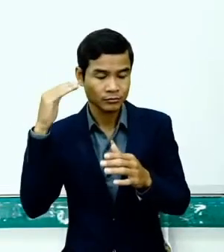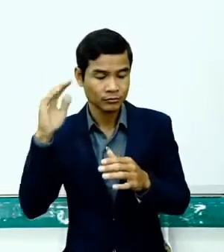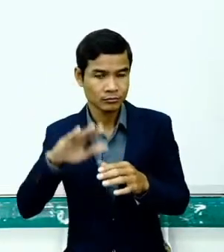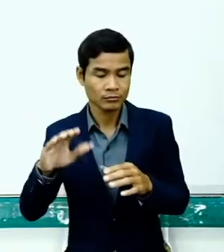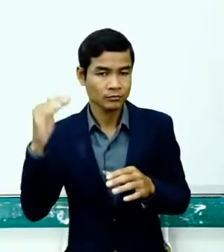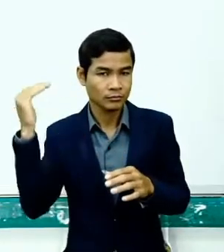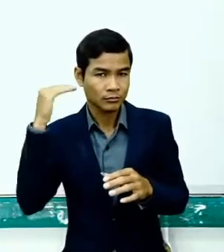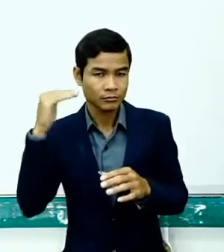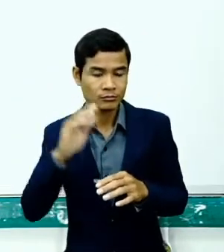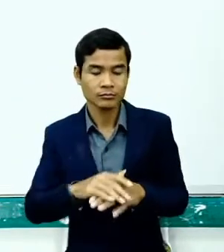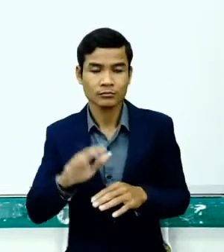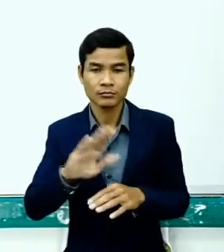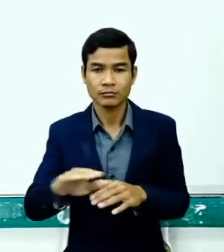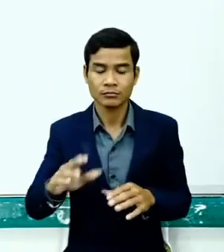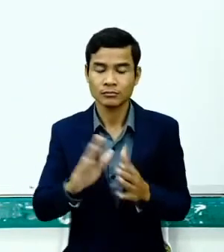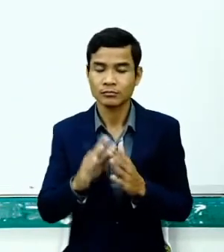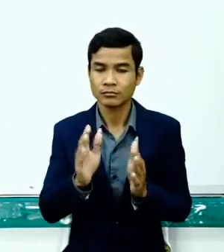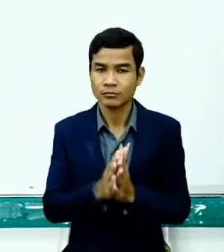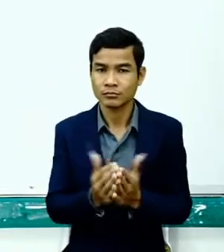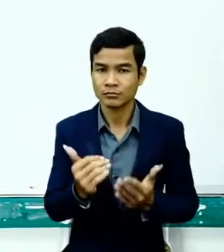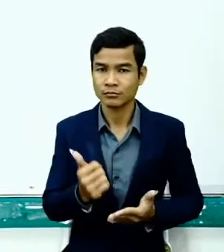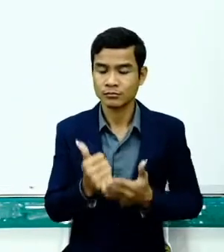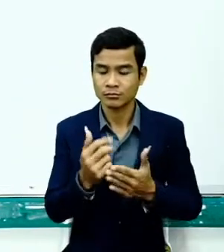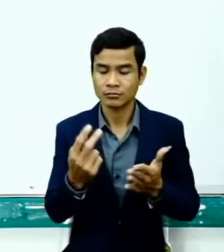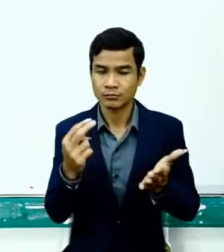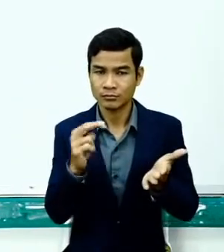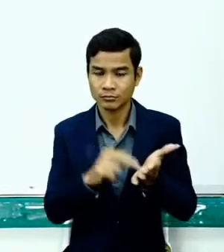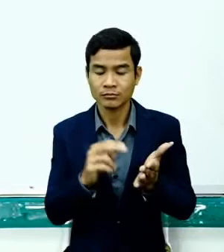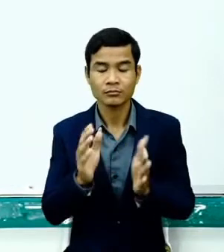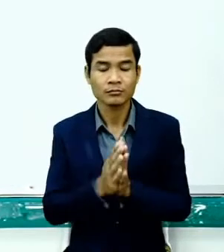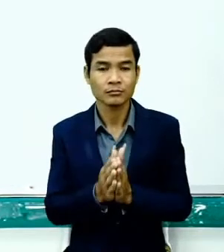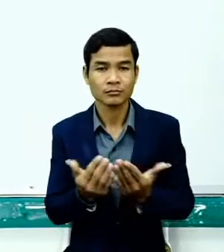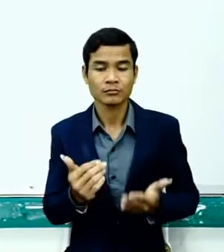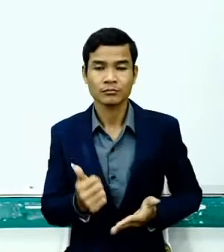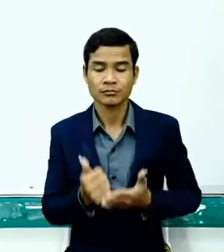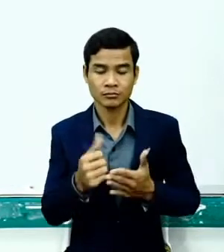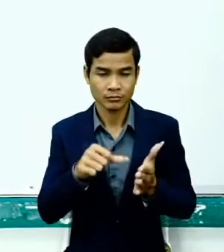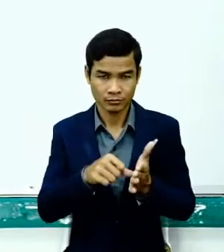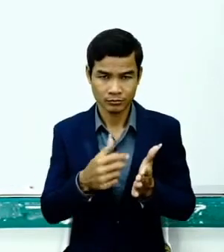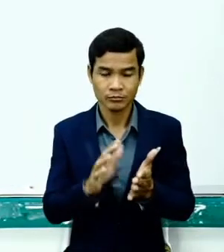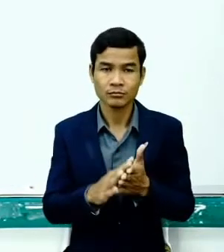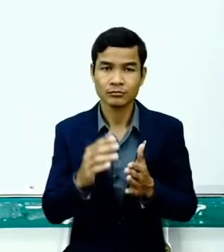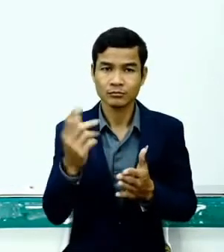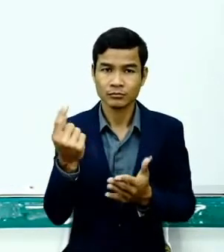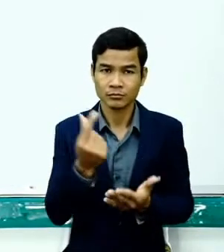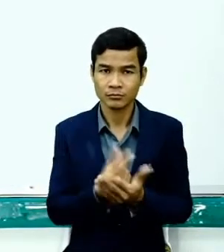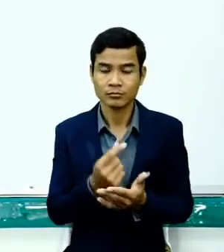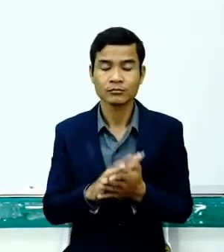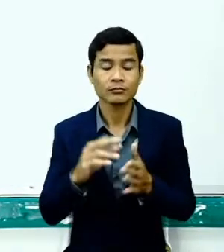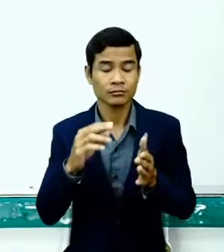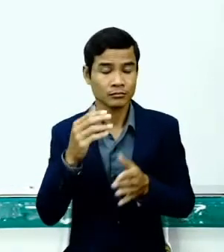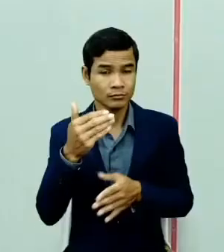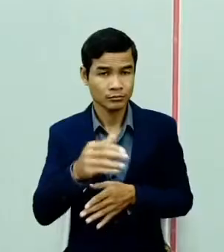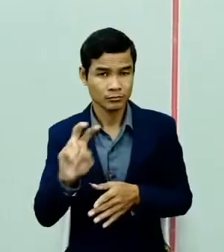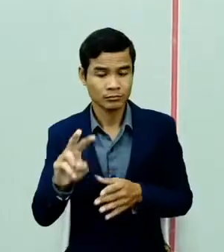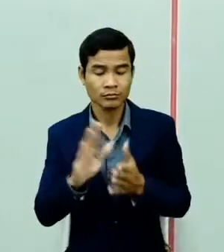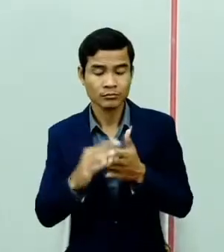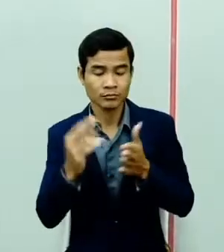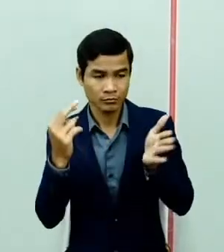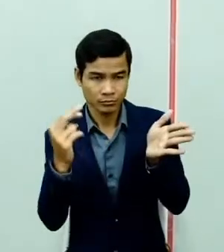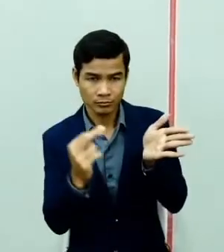ចាគឺនៅទំព័រដដែលនៅទំព័រដដែលគឺនៅខាងក្រោមបង្អស់ណាគឺកូនមើលឃើញតារាងខាង